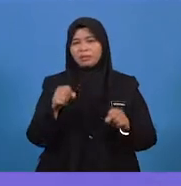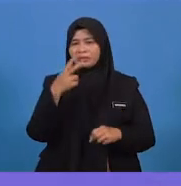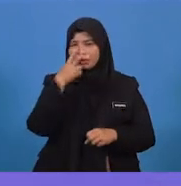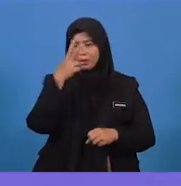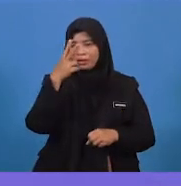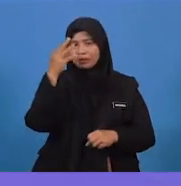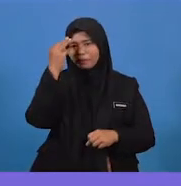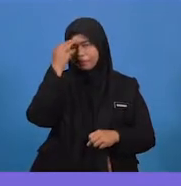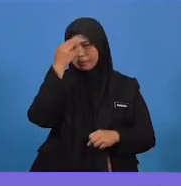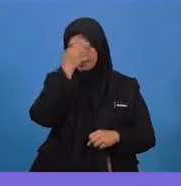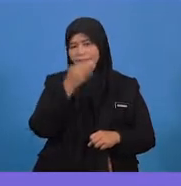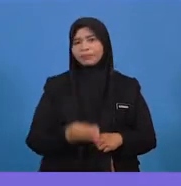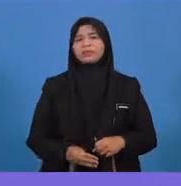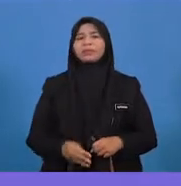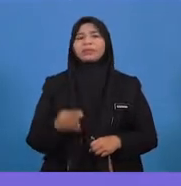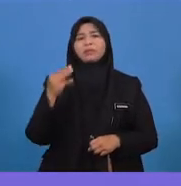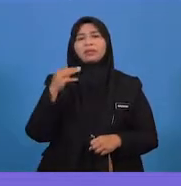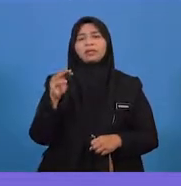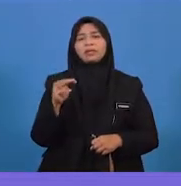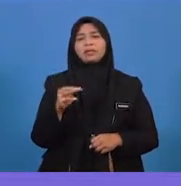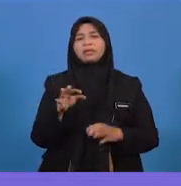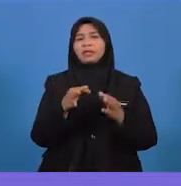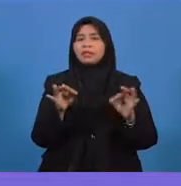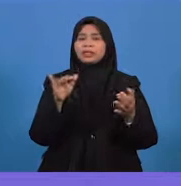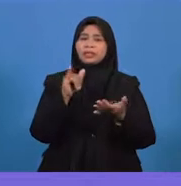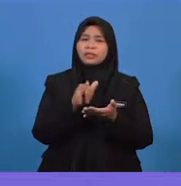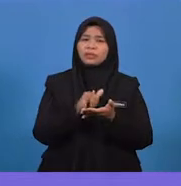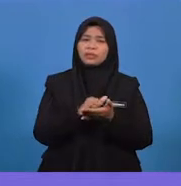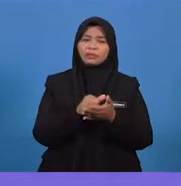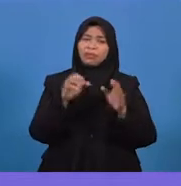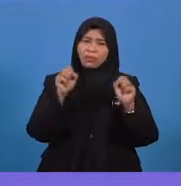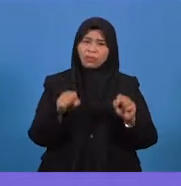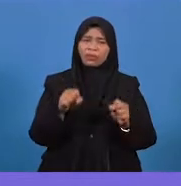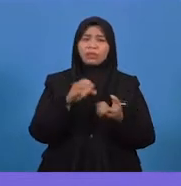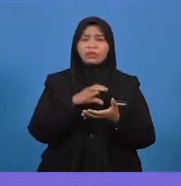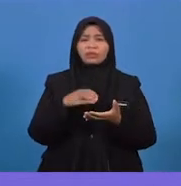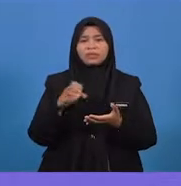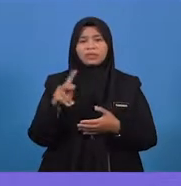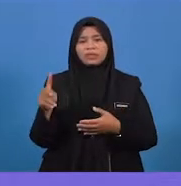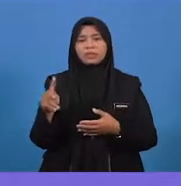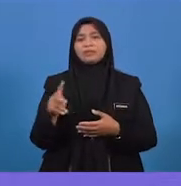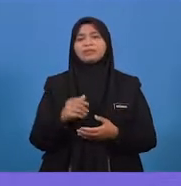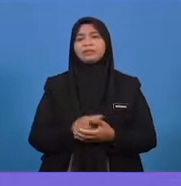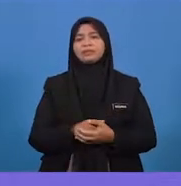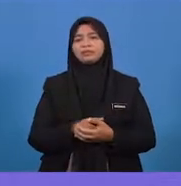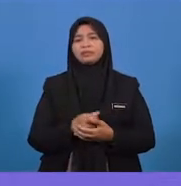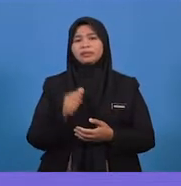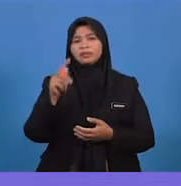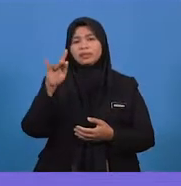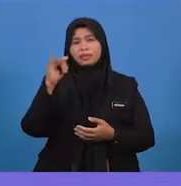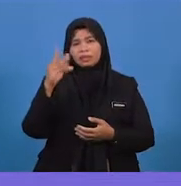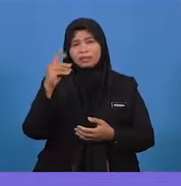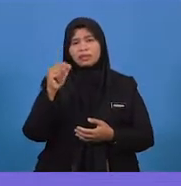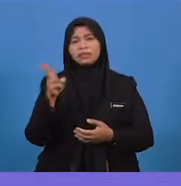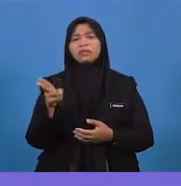malaikat, maka kenyataan sebegini boleh merosakkan akidah dan tidak dikategorikan